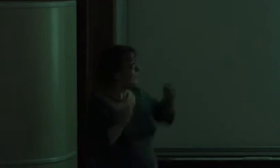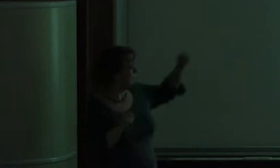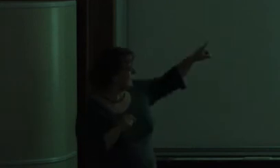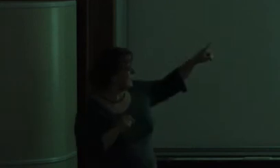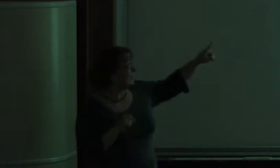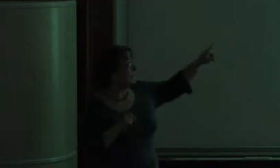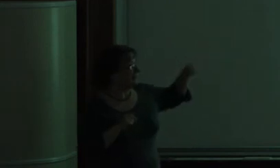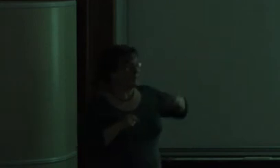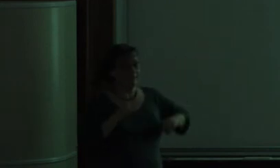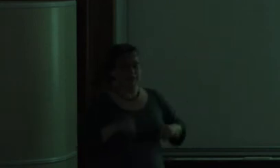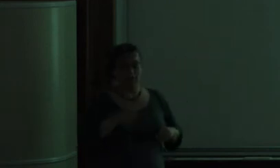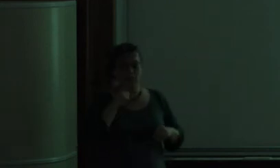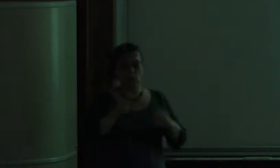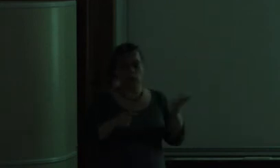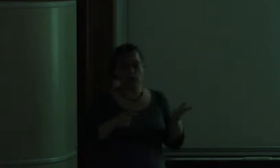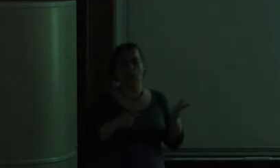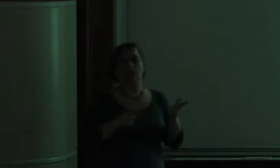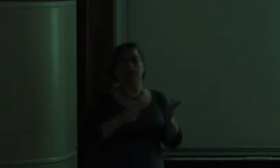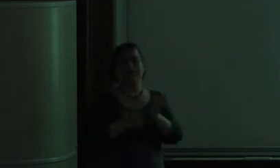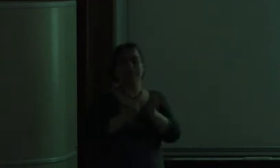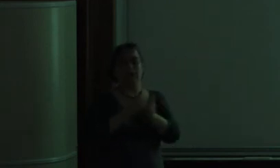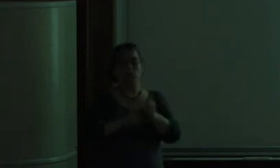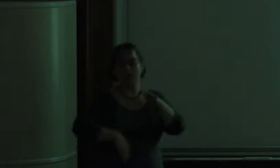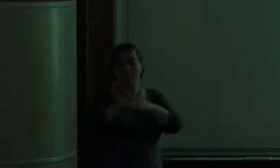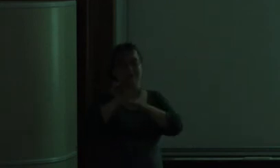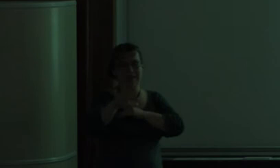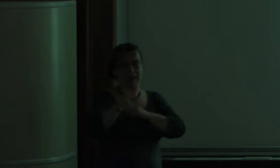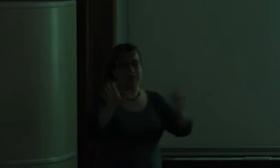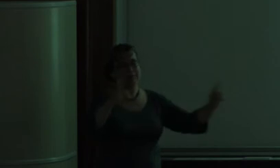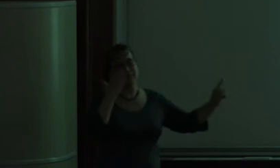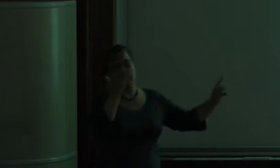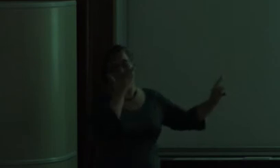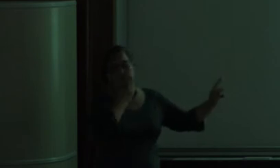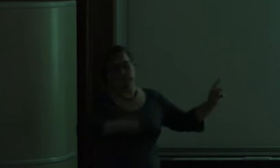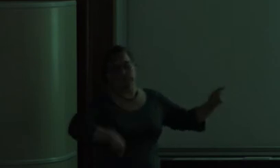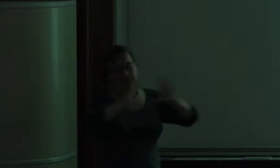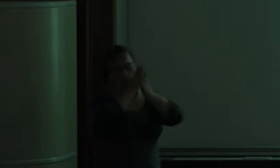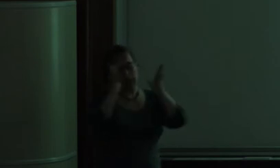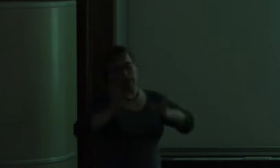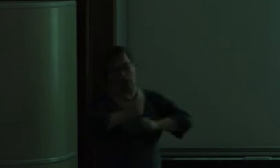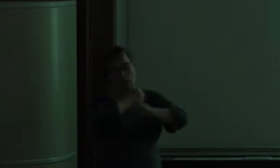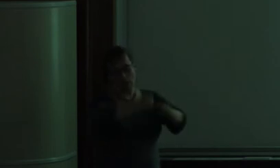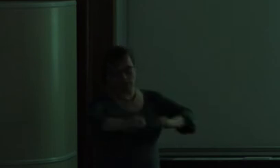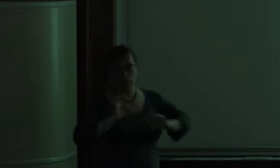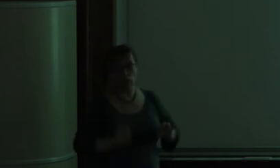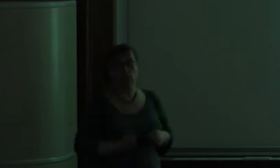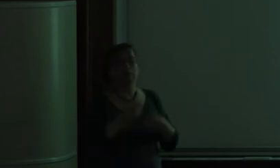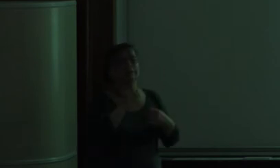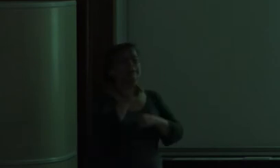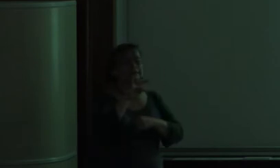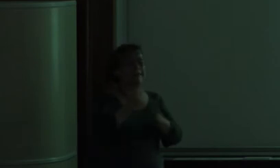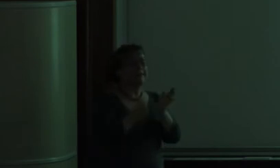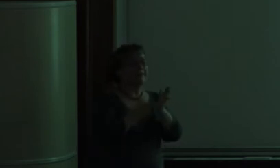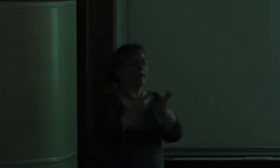de limiter mon itérable à 5. Mais la beauté d'Itertools, et c'est pour ça que c'est une bibliothèque fantastique, c'est qu'Itertools n'a pas besoin de connaître